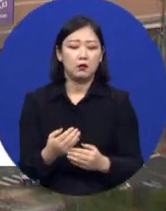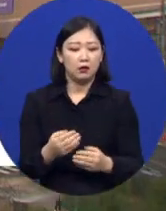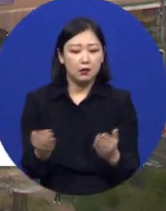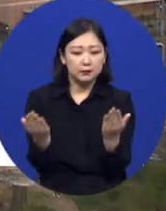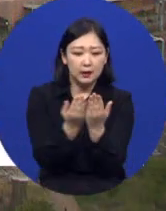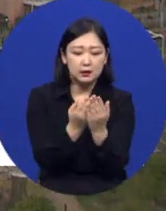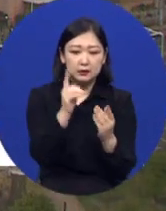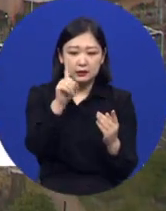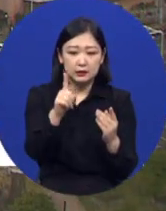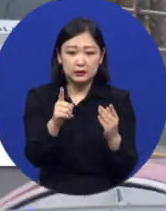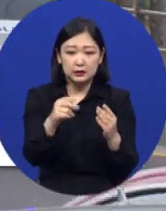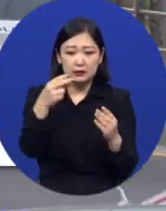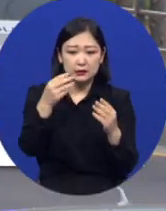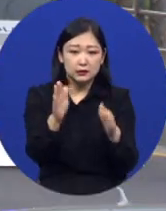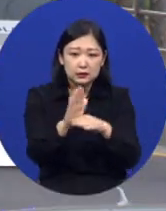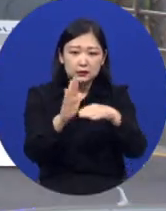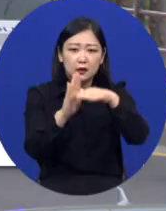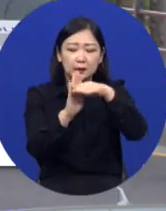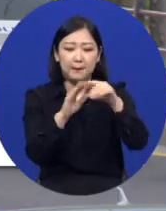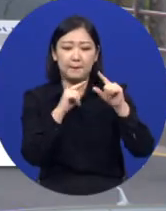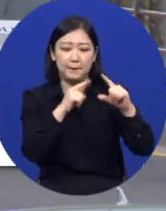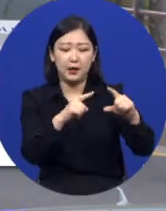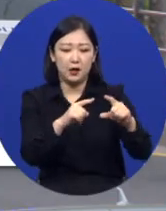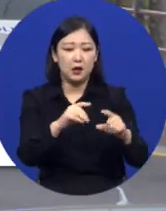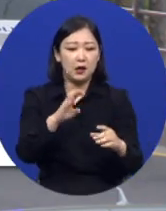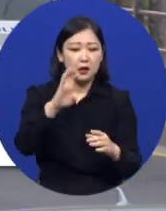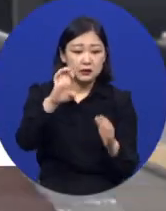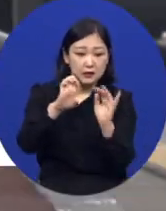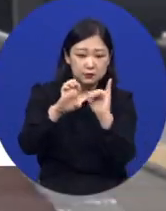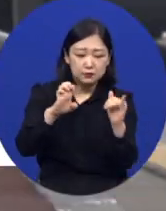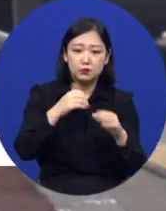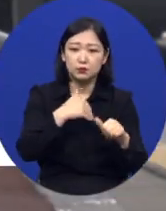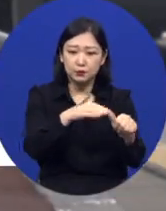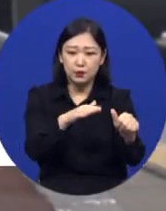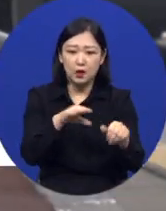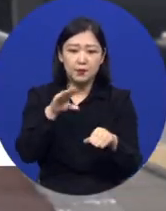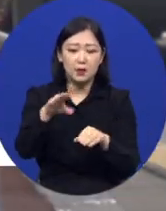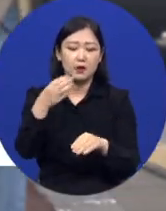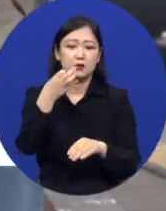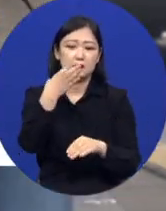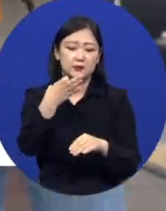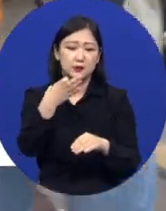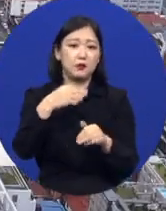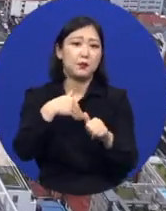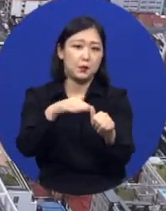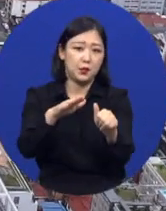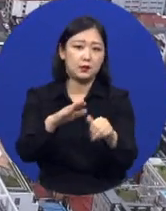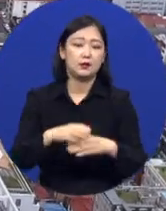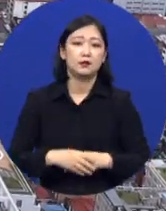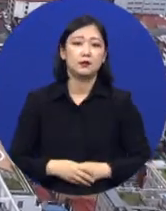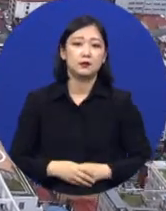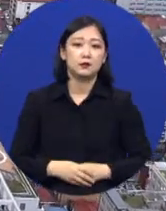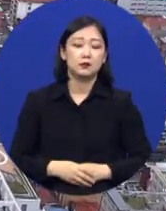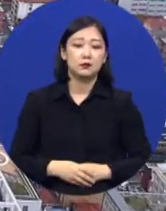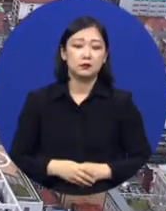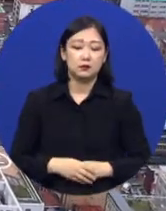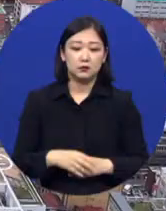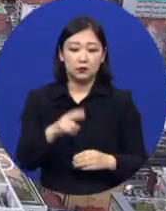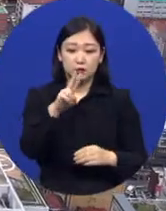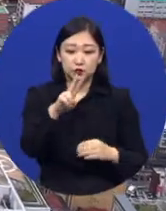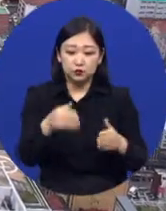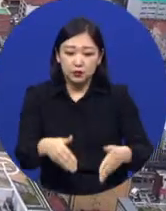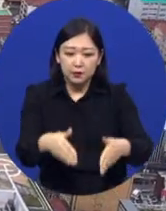1단계 를 발령하고 인력 40여 명과 장비 14 들을 투입해 진화에 나섰습니다 불은 2개 타워 중